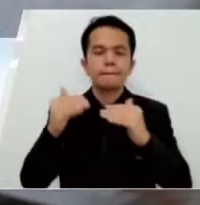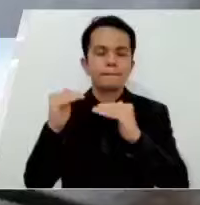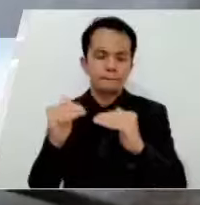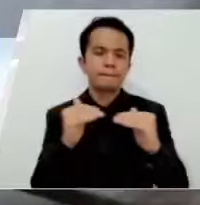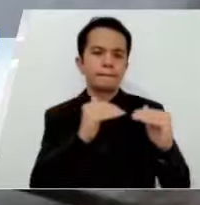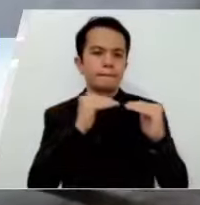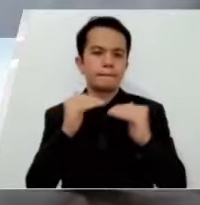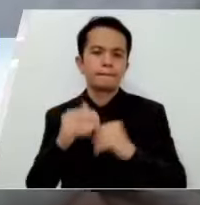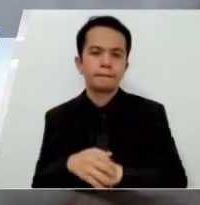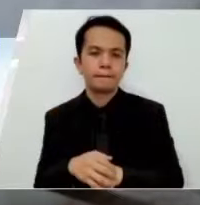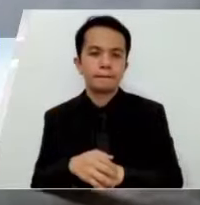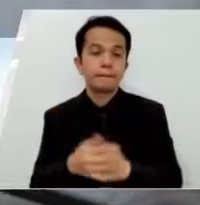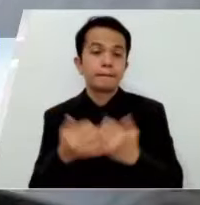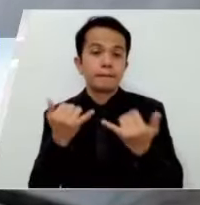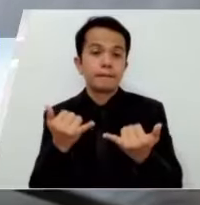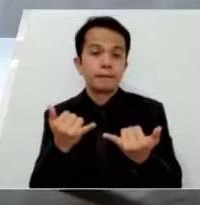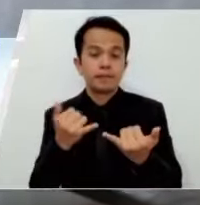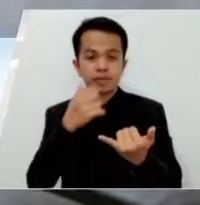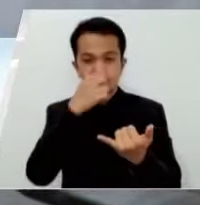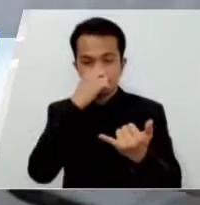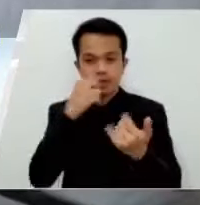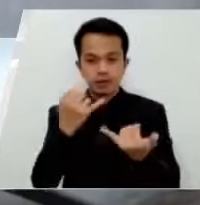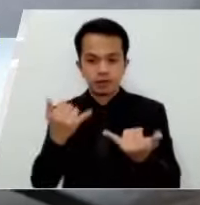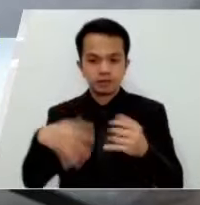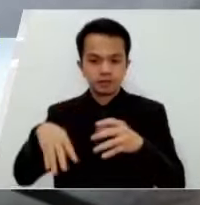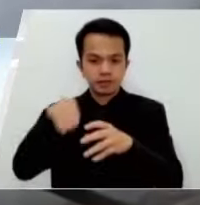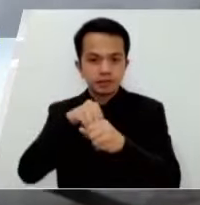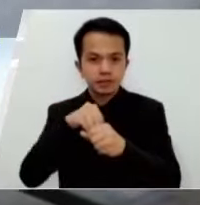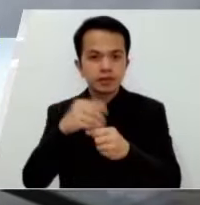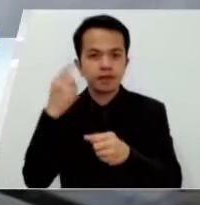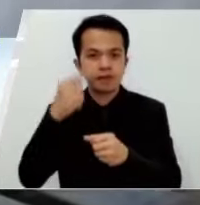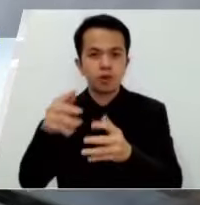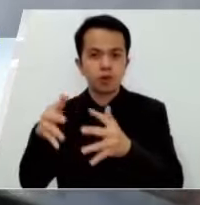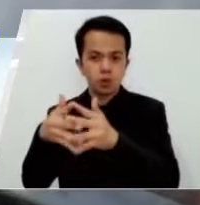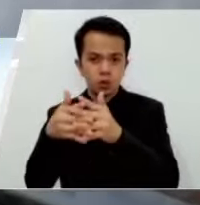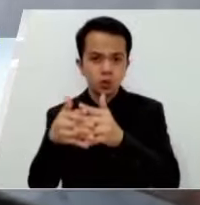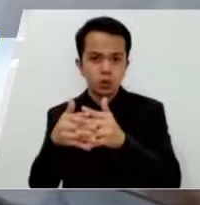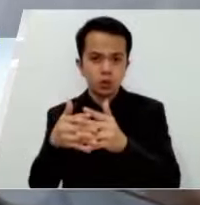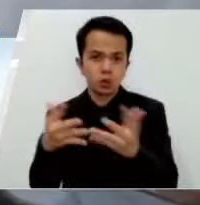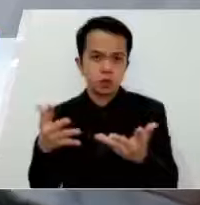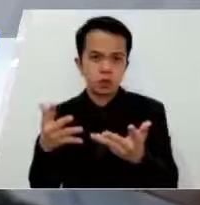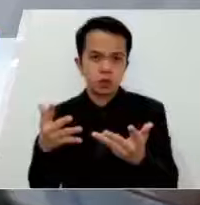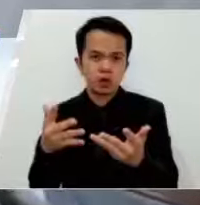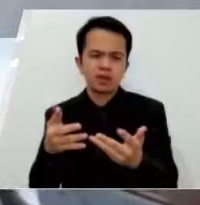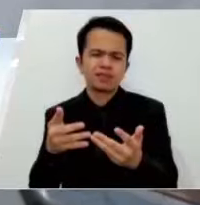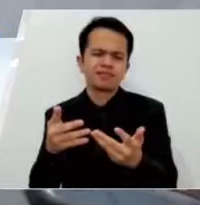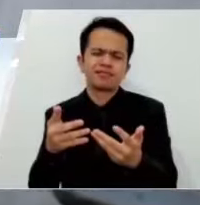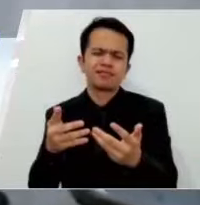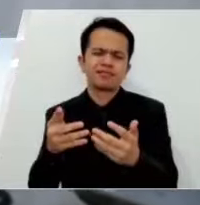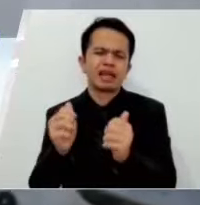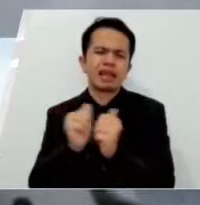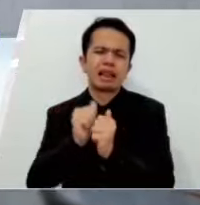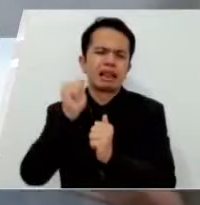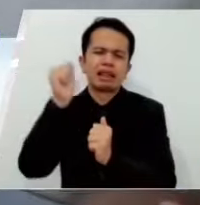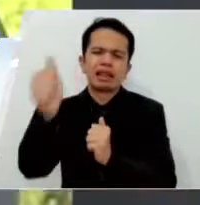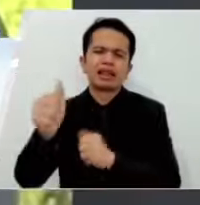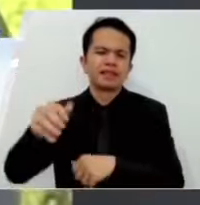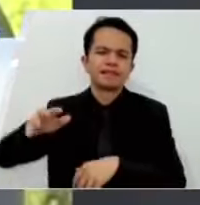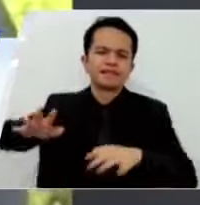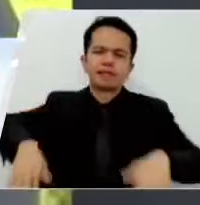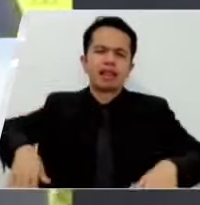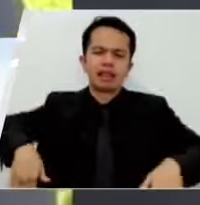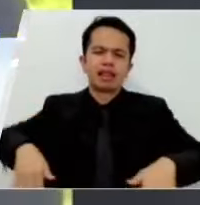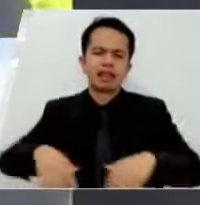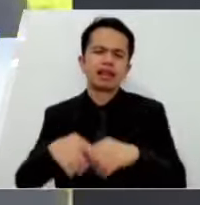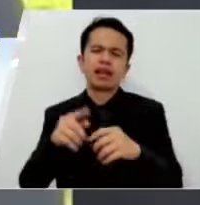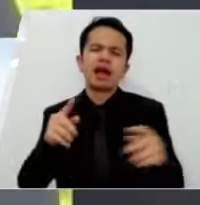Now, as to the involvement of the United States, malayo pa yan. That's going to take years. So